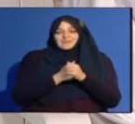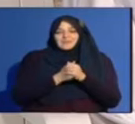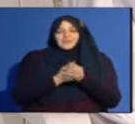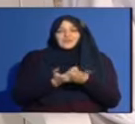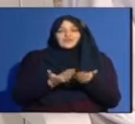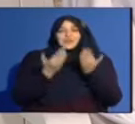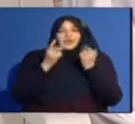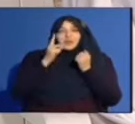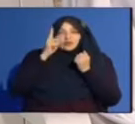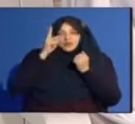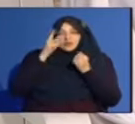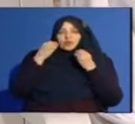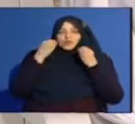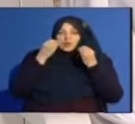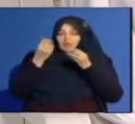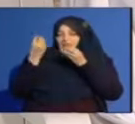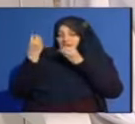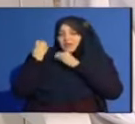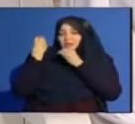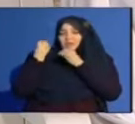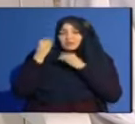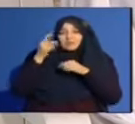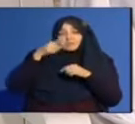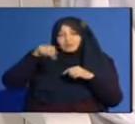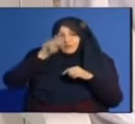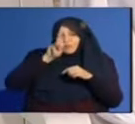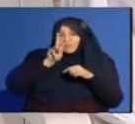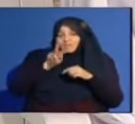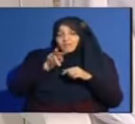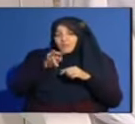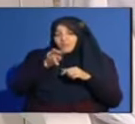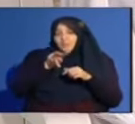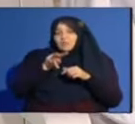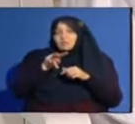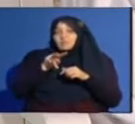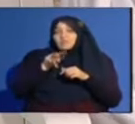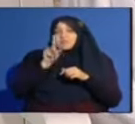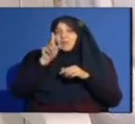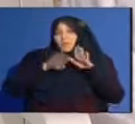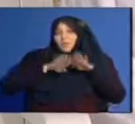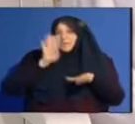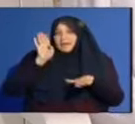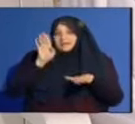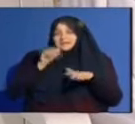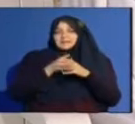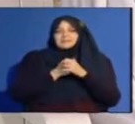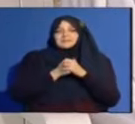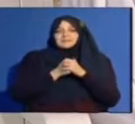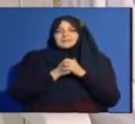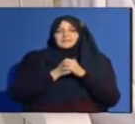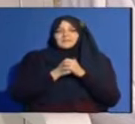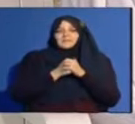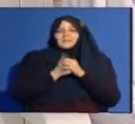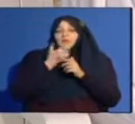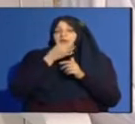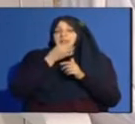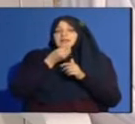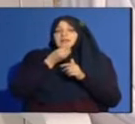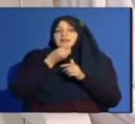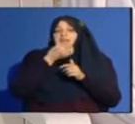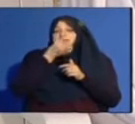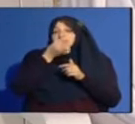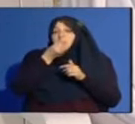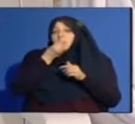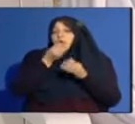سبحانه يعطيكم الأجر الذي الأجر الموعود. ربنا يقول وبشر